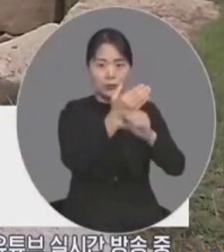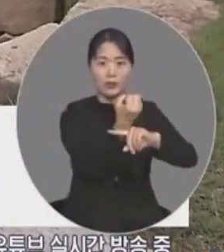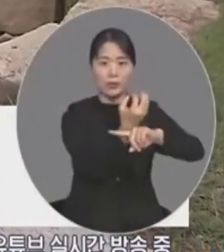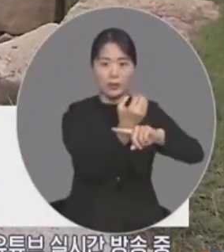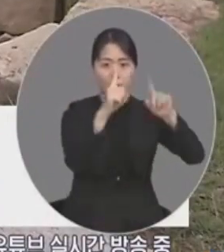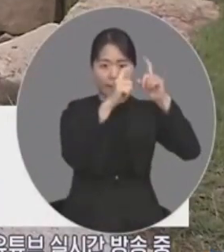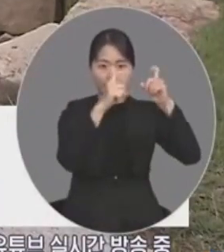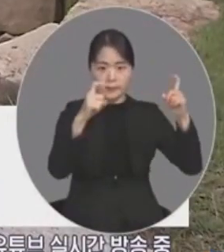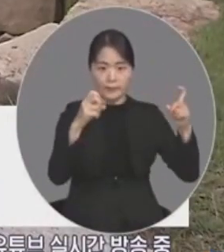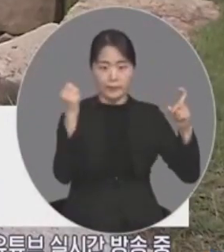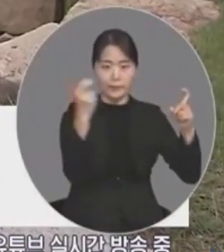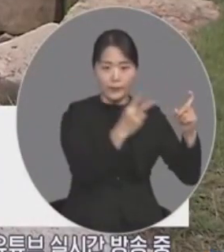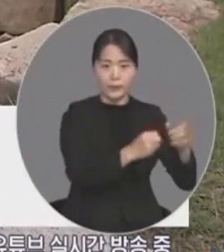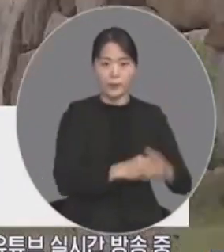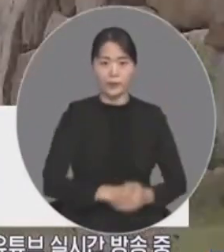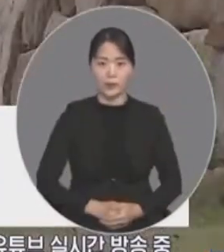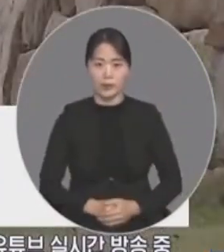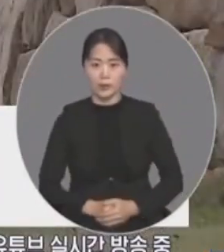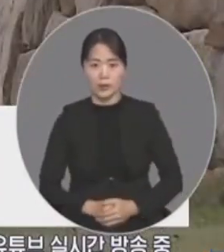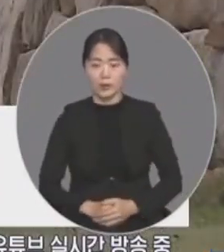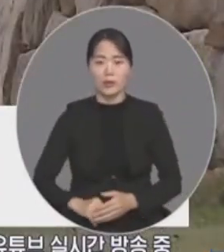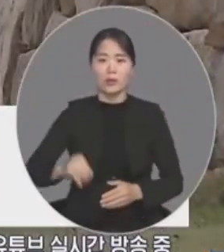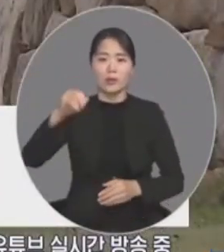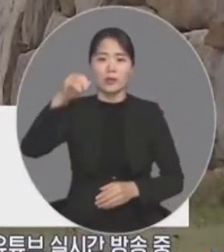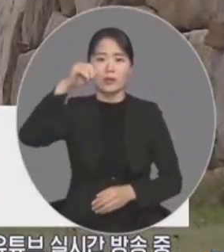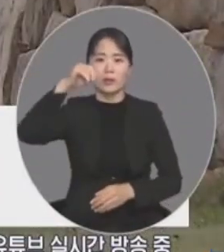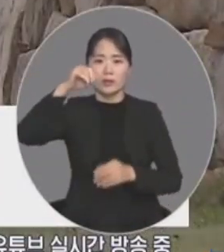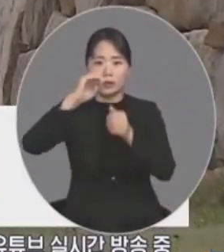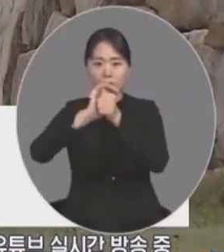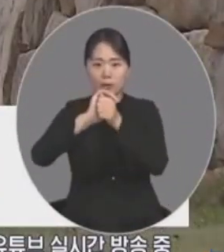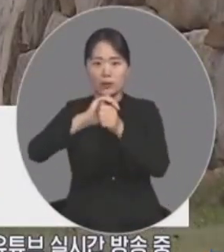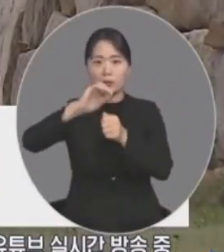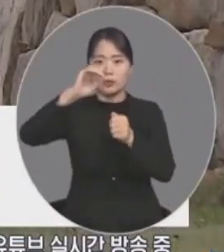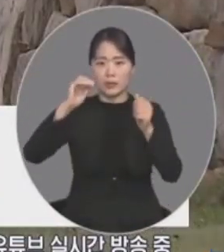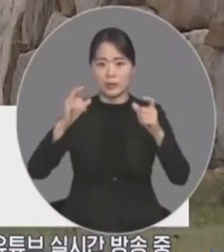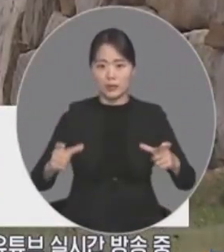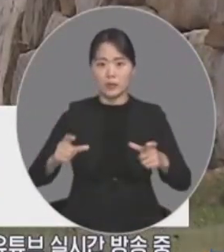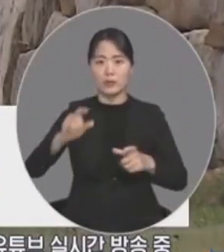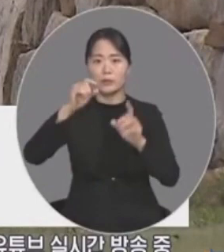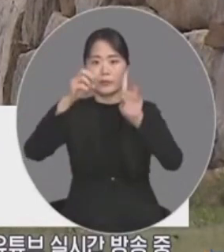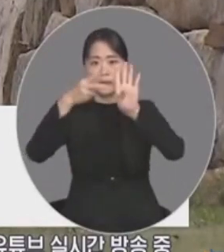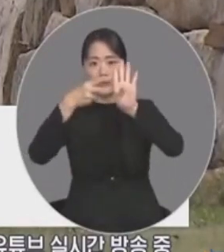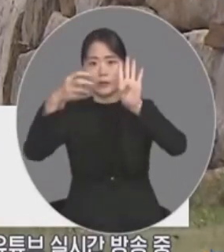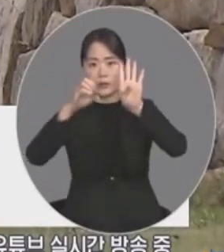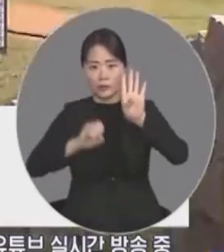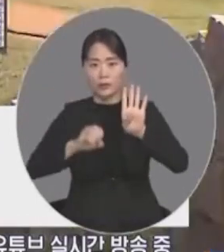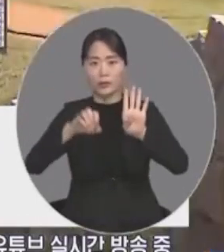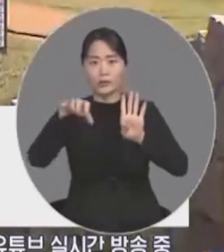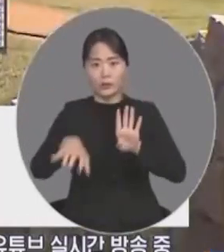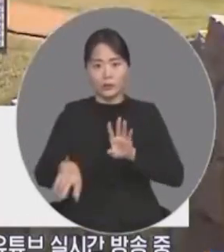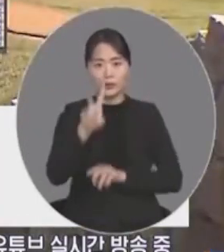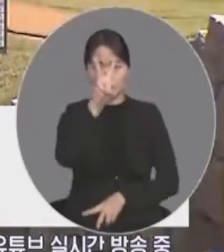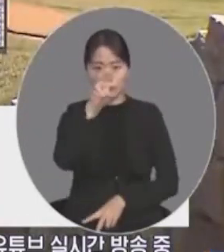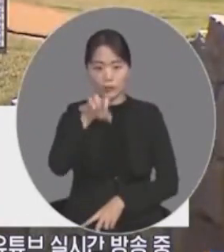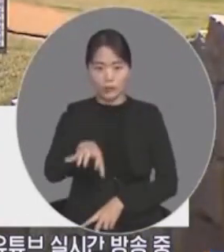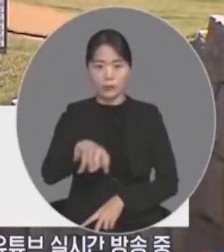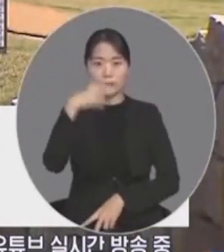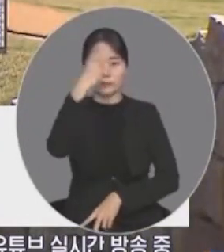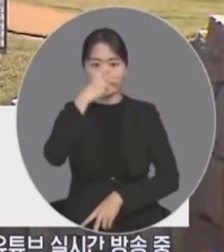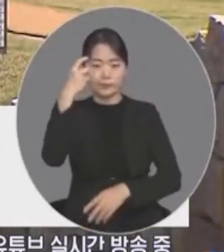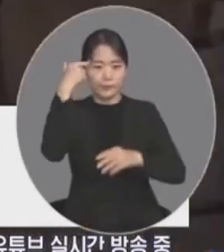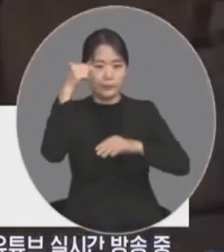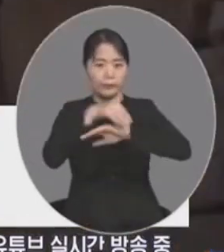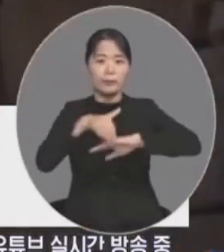언양읍성과 서문지 성벽 정비가 이뤄지고 있는 경상좌도 병영성 등 두 곳을 대상으로 점검을 벌일